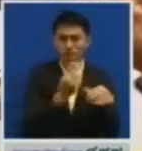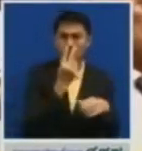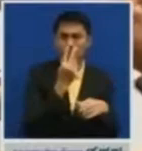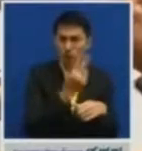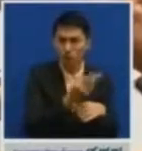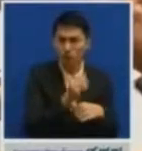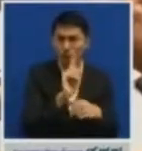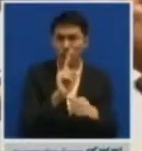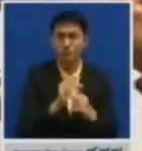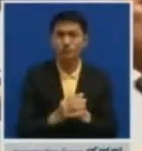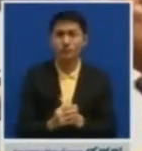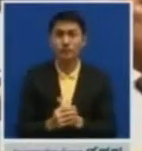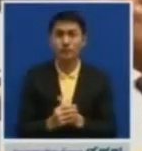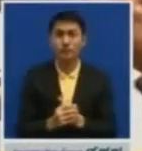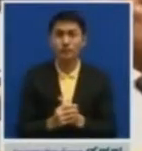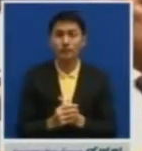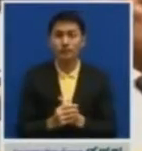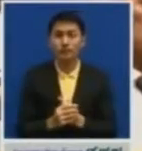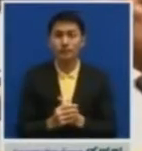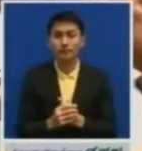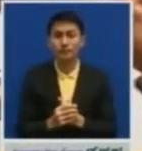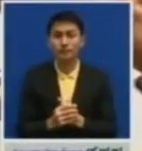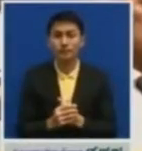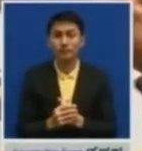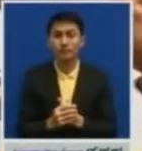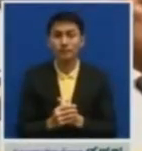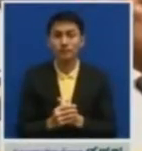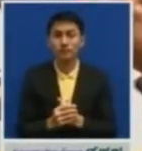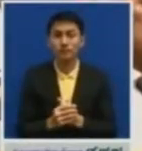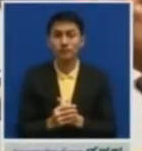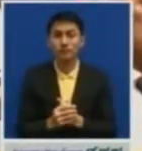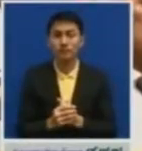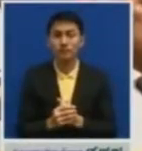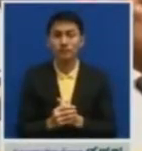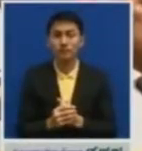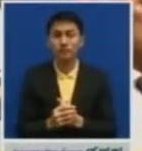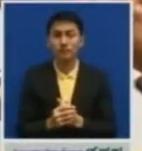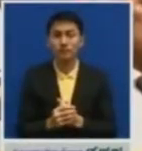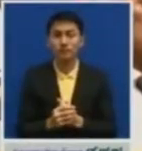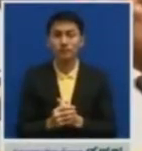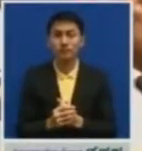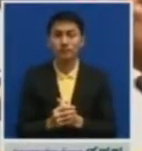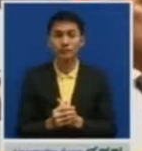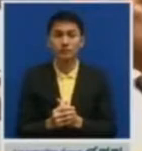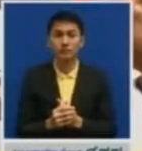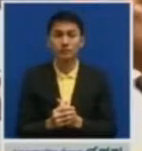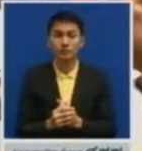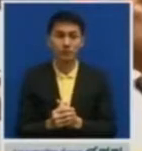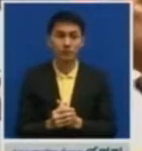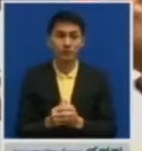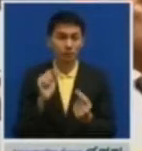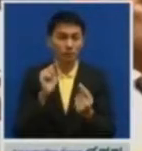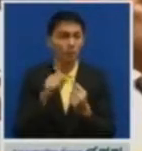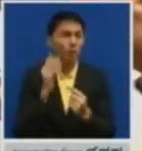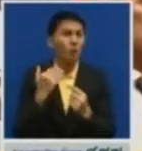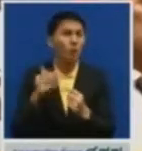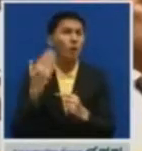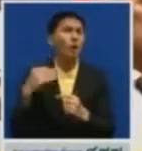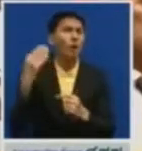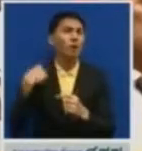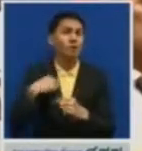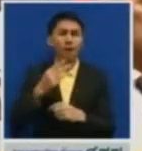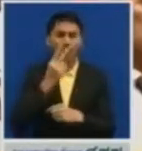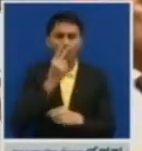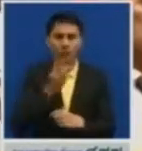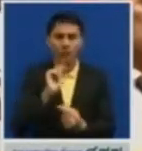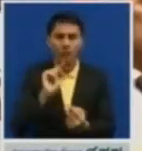าพเนียดคล้องช้างที่ฉันไปถึงเนี่ยภาพความทรงจำในอดีตที่ฉันเคยเห็นว่